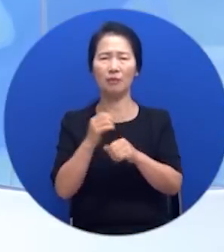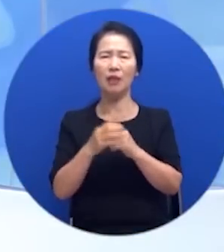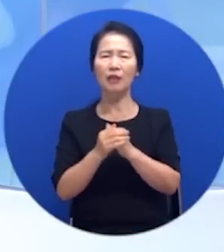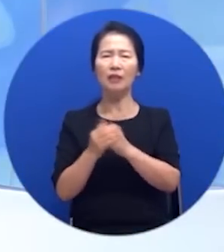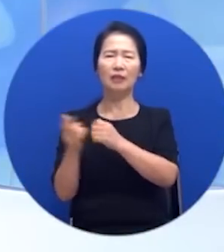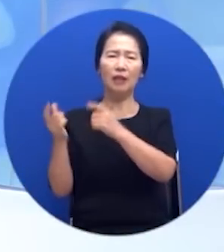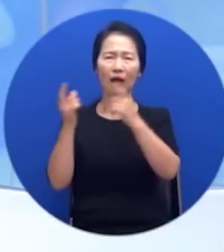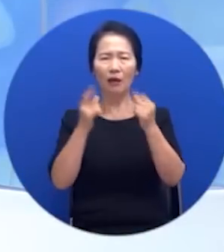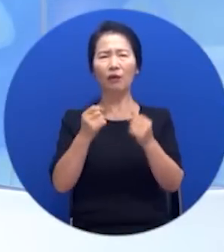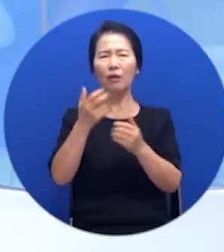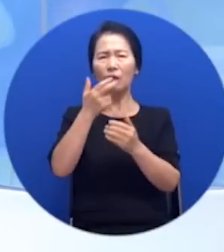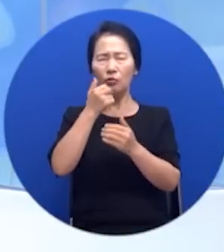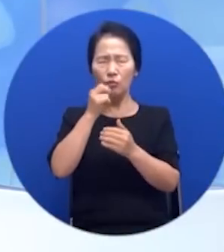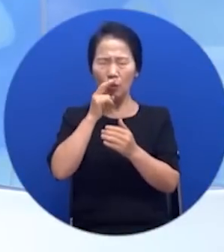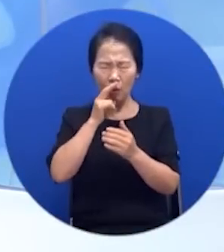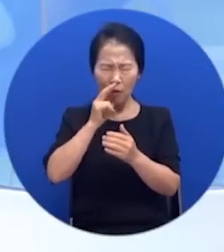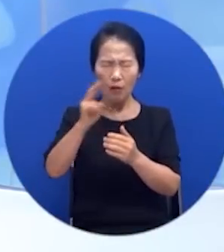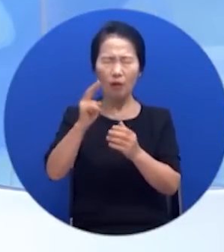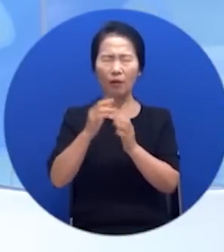기도하시겠습니다. 주여,